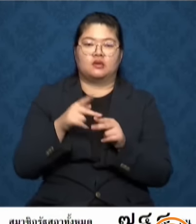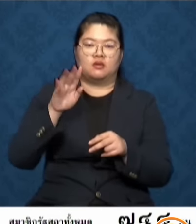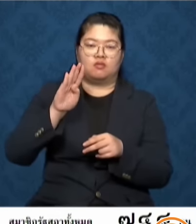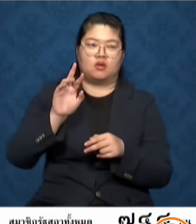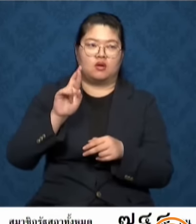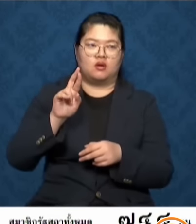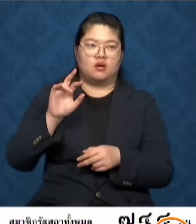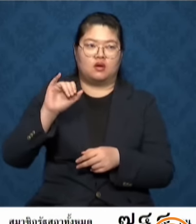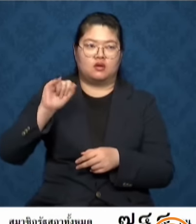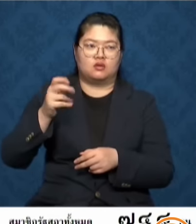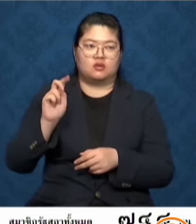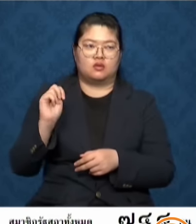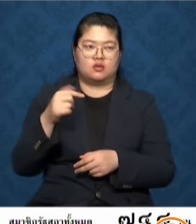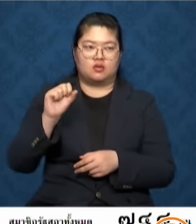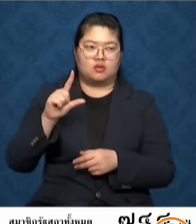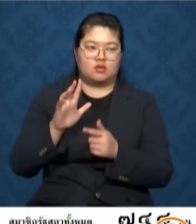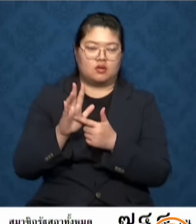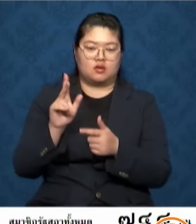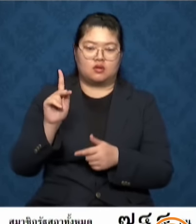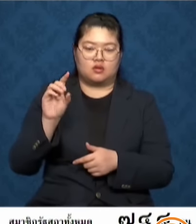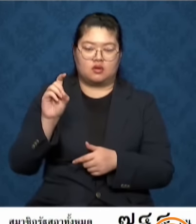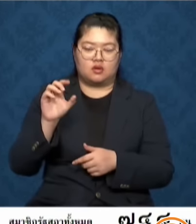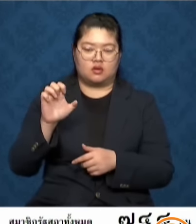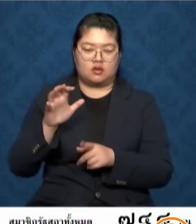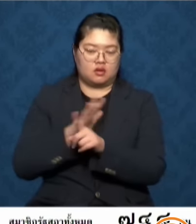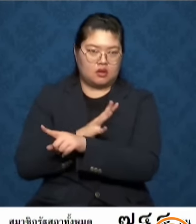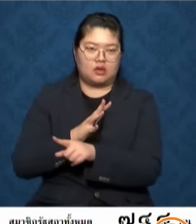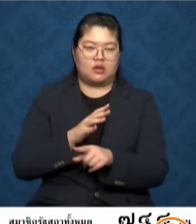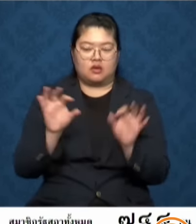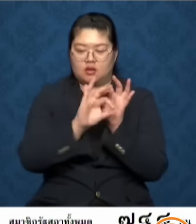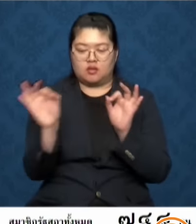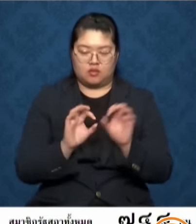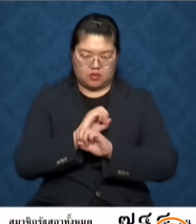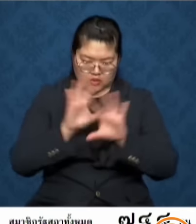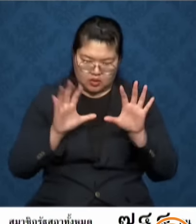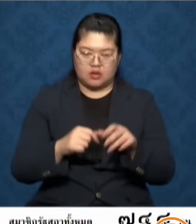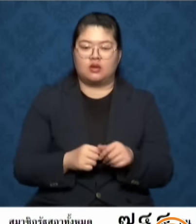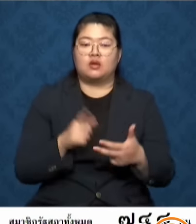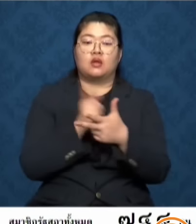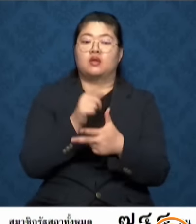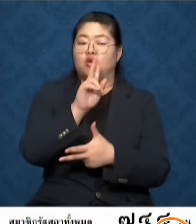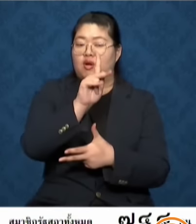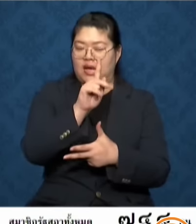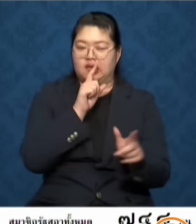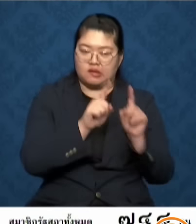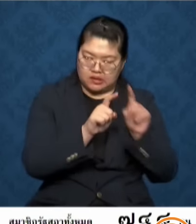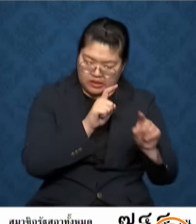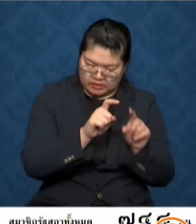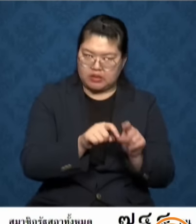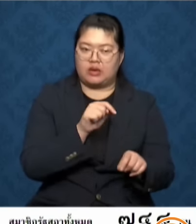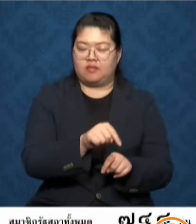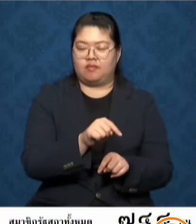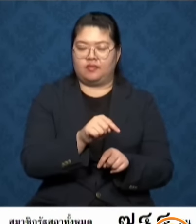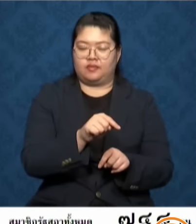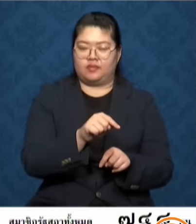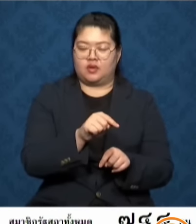สักนนจะเป็ตูลาการทนเดียว G9 คน ที่วติชัไ้ชัเจนว่าจำเป็นต้ทำประชาติกอไก่ขึนมากที่จะมีการ